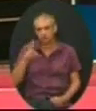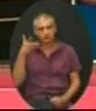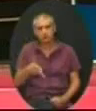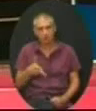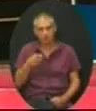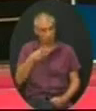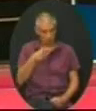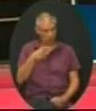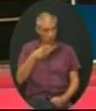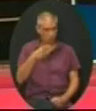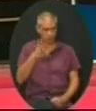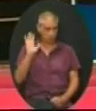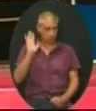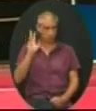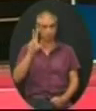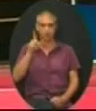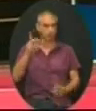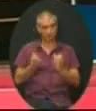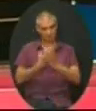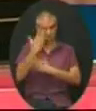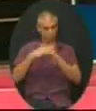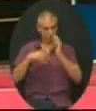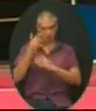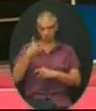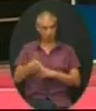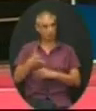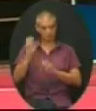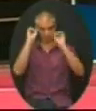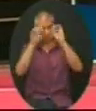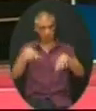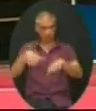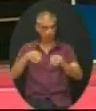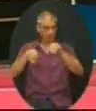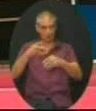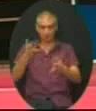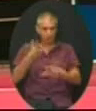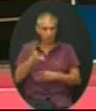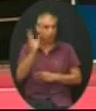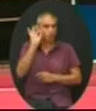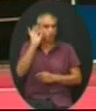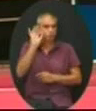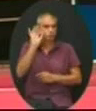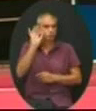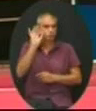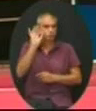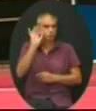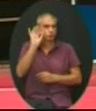מה, הוא הלך, הקימו צוללת בלגו ושמו אותה במים? הצוללות הן צוללות שהיום